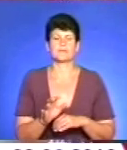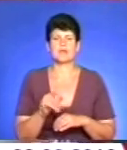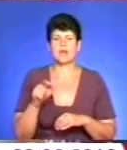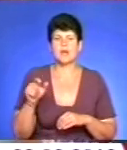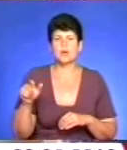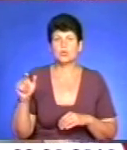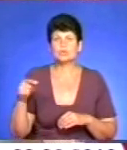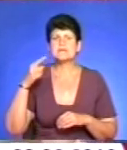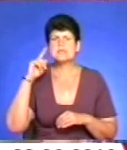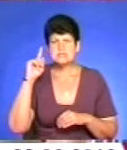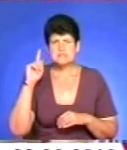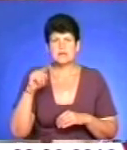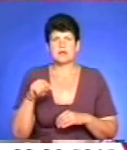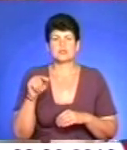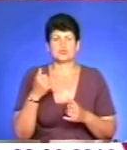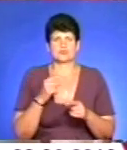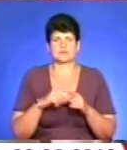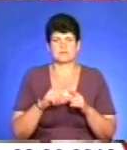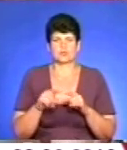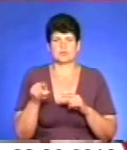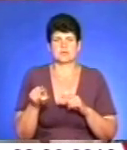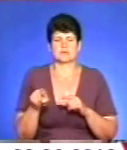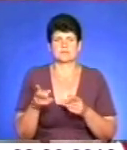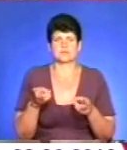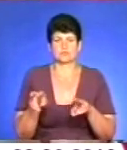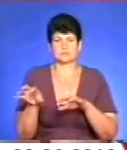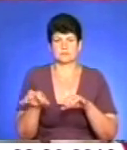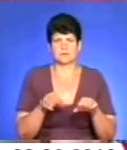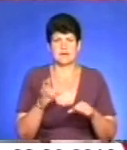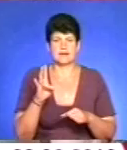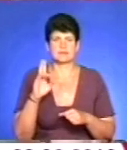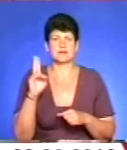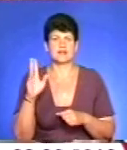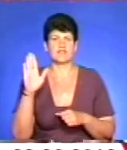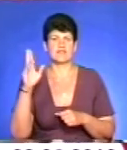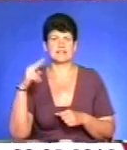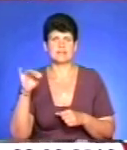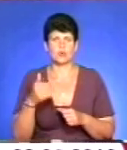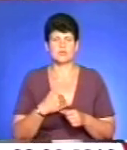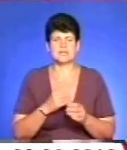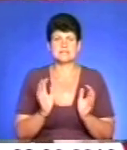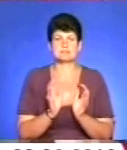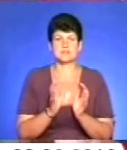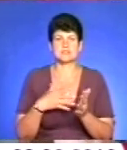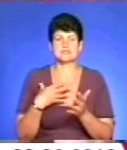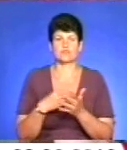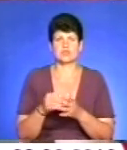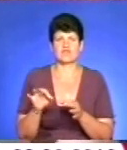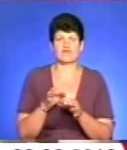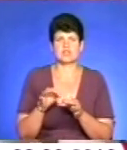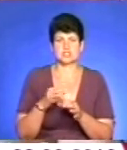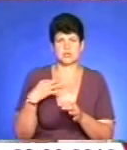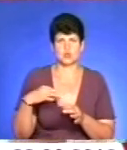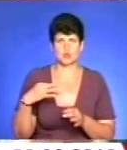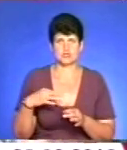Люди, знаючи, що за ними там на днях мають прийти НКВД-сти, хотіли якось зберегти свої сорочки, на яких були вишиті